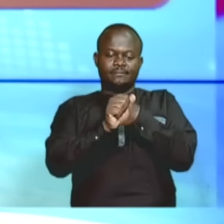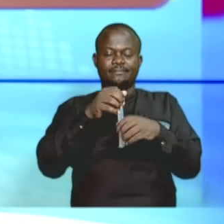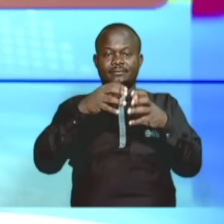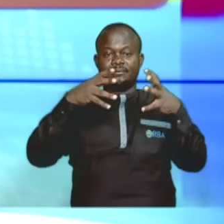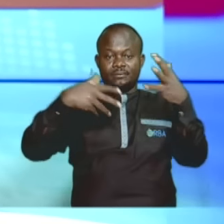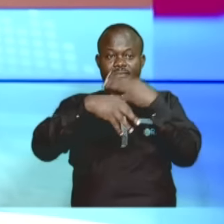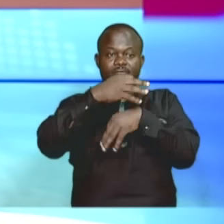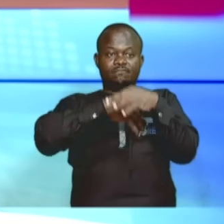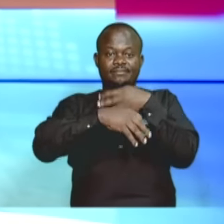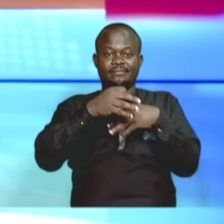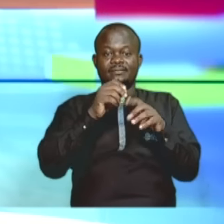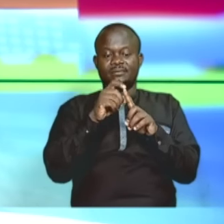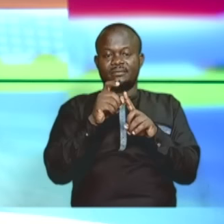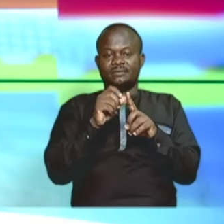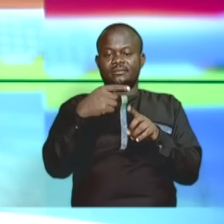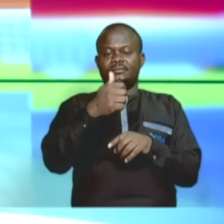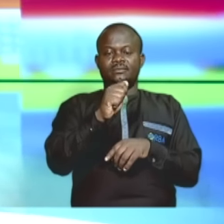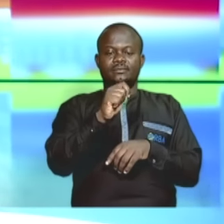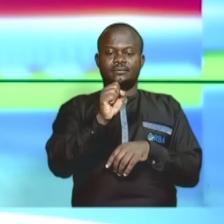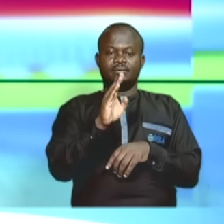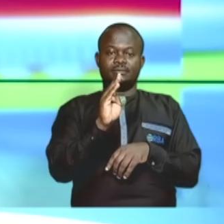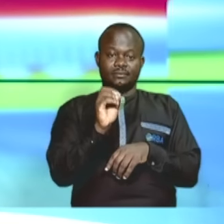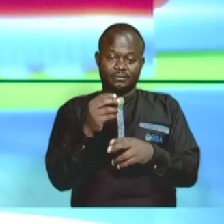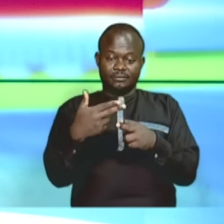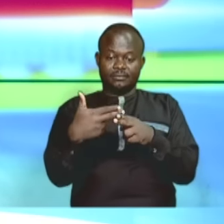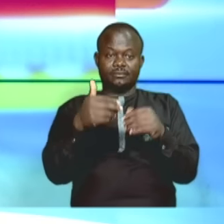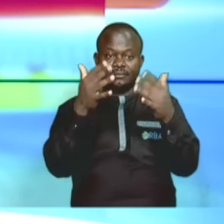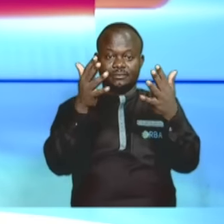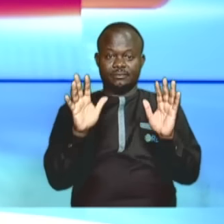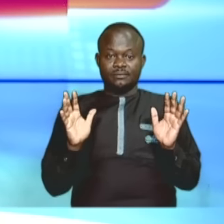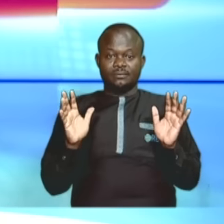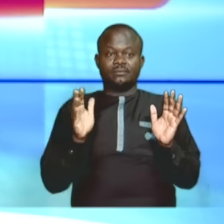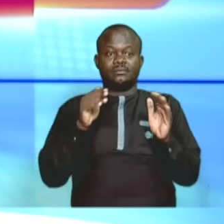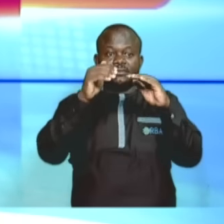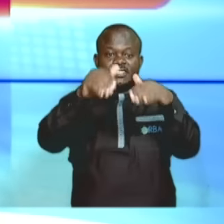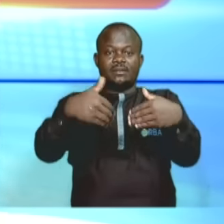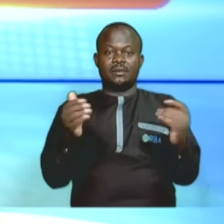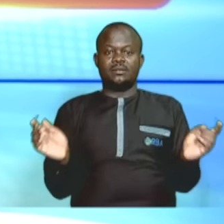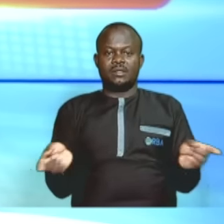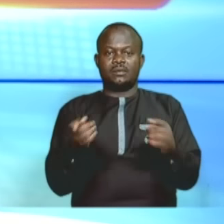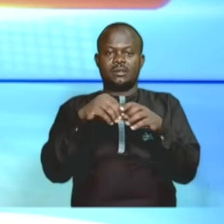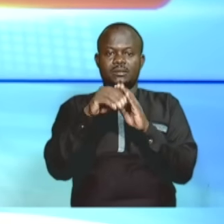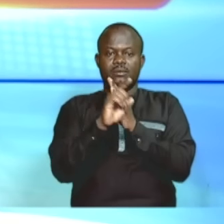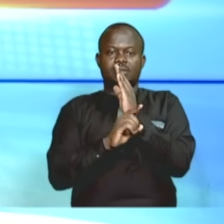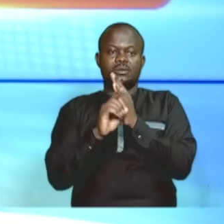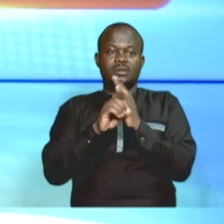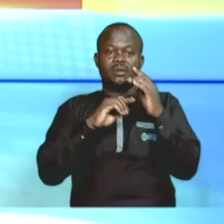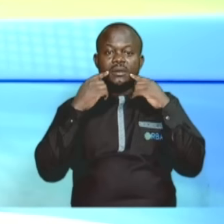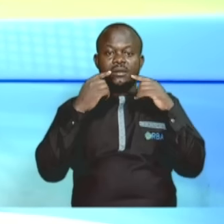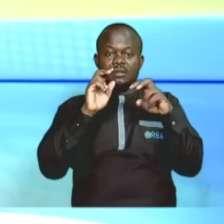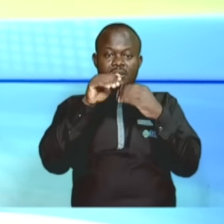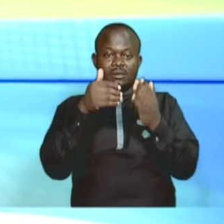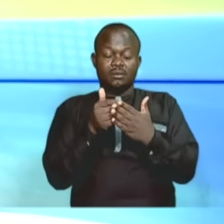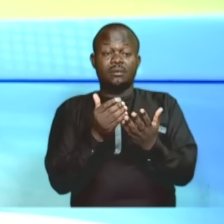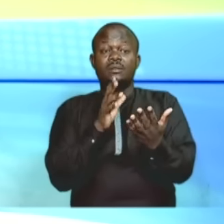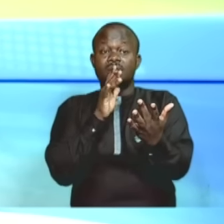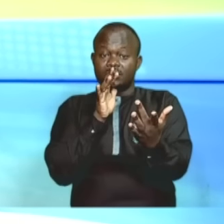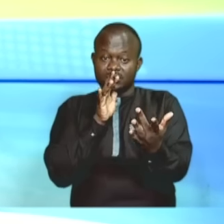uruganda rw'umuceri rwa Gatsibo Rice biri hafi kurangira, abahinzi borozi bo muri aka karere baravuga ko